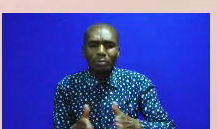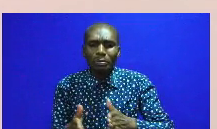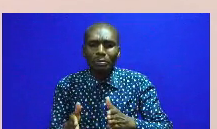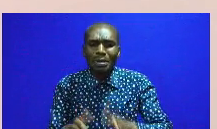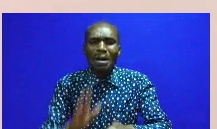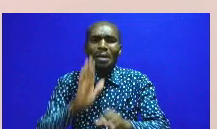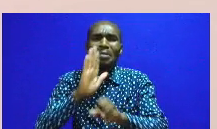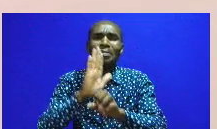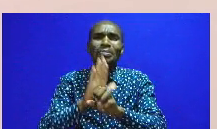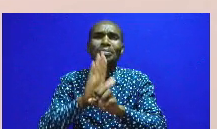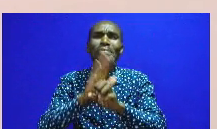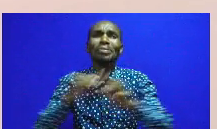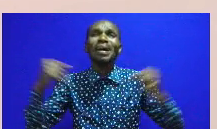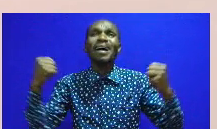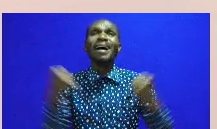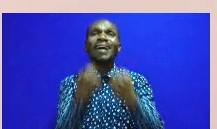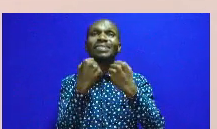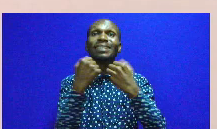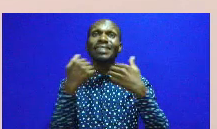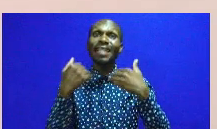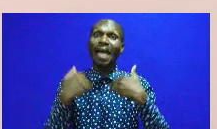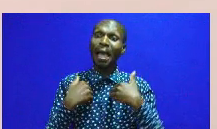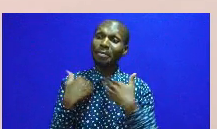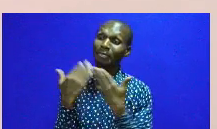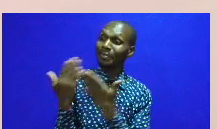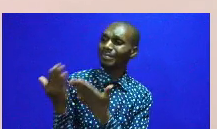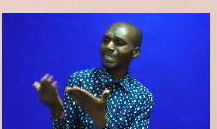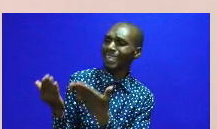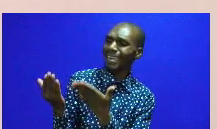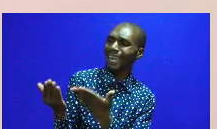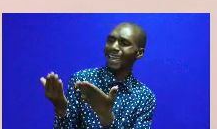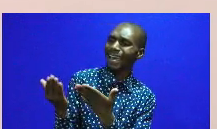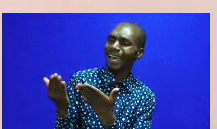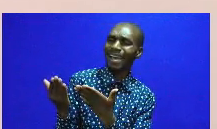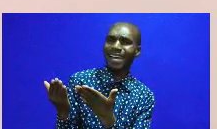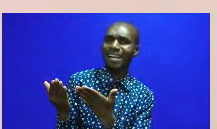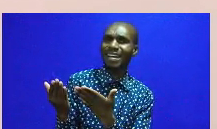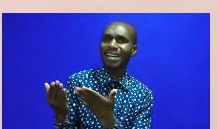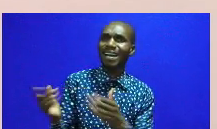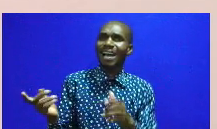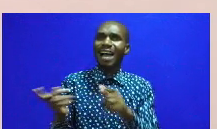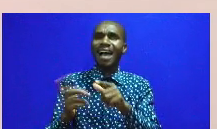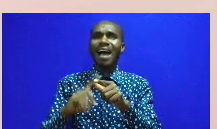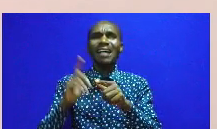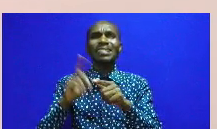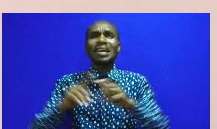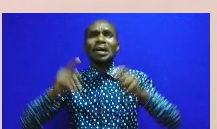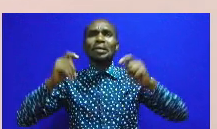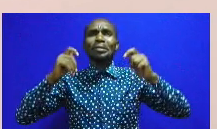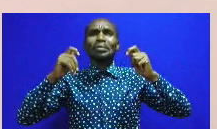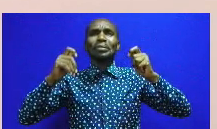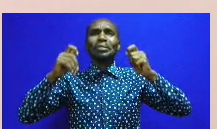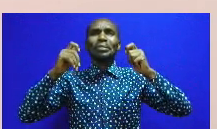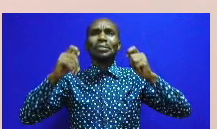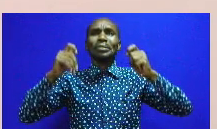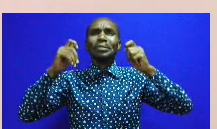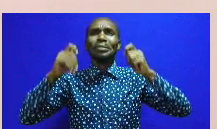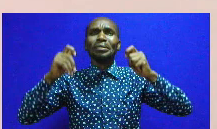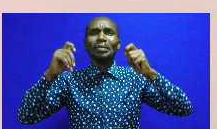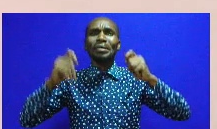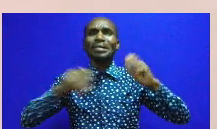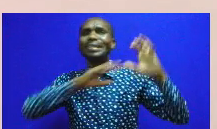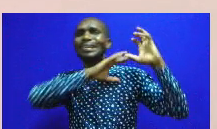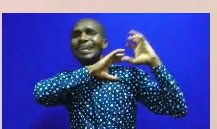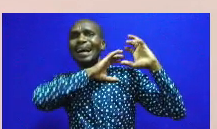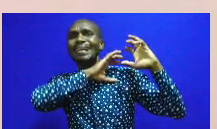mibasukano yepare yabirige ko yanike gwase cyensemejo ase egeka nigo baba bakurubikana babugureti umubere